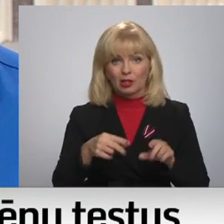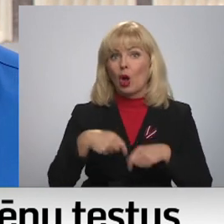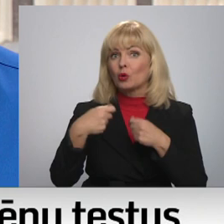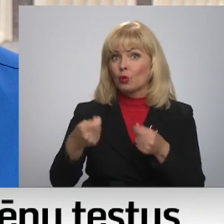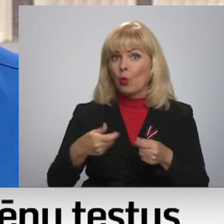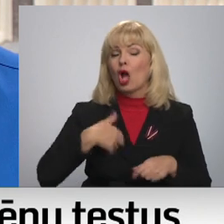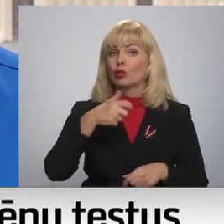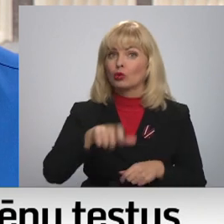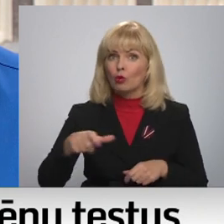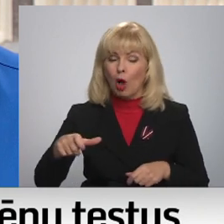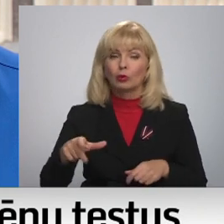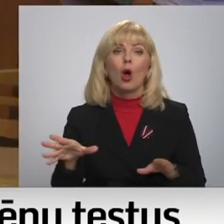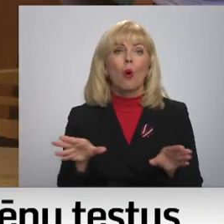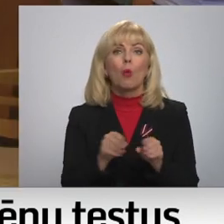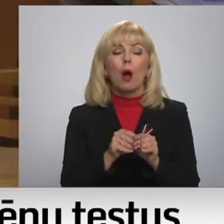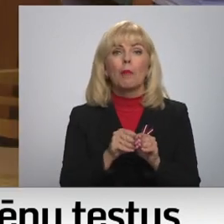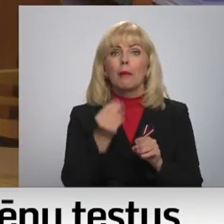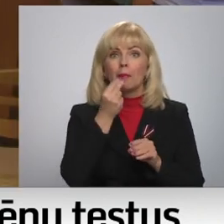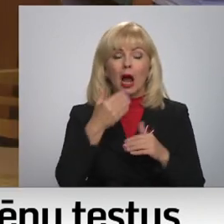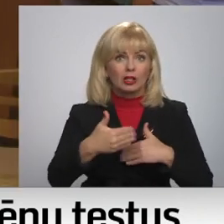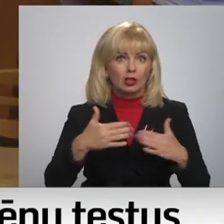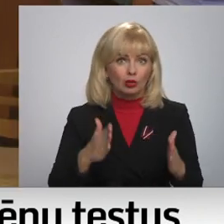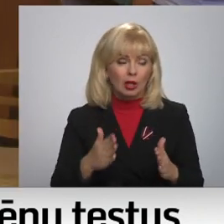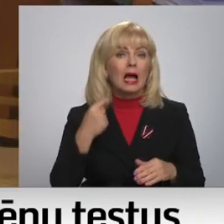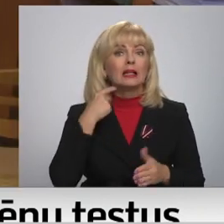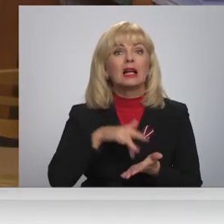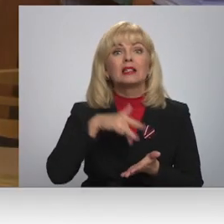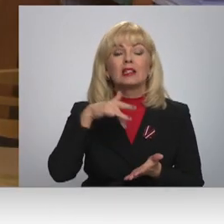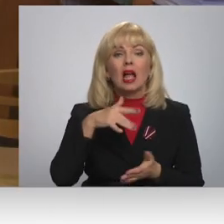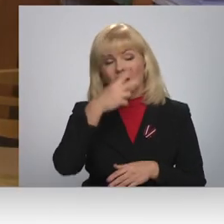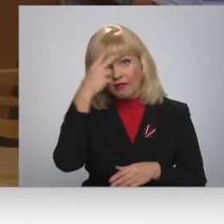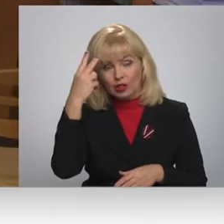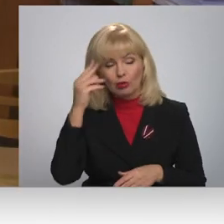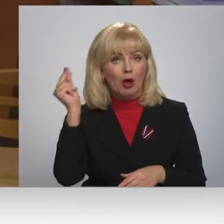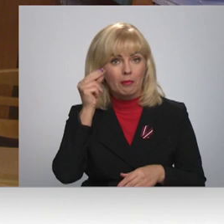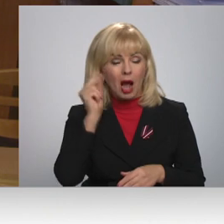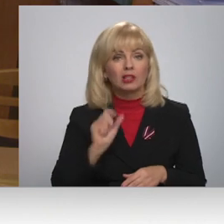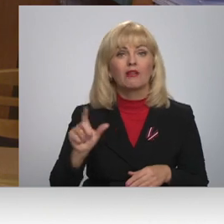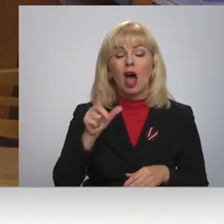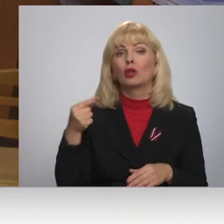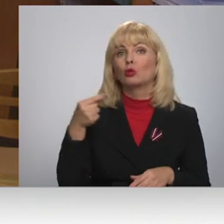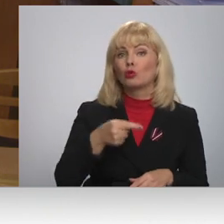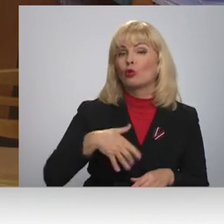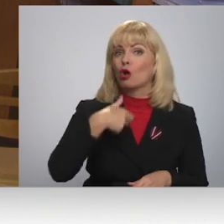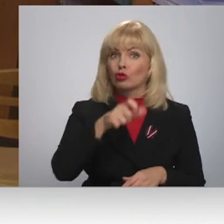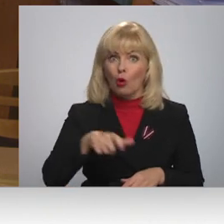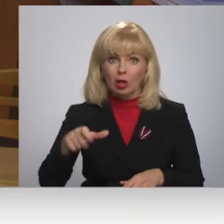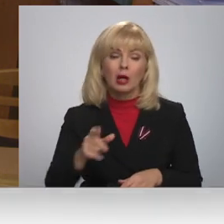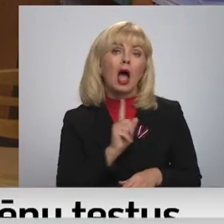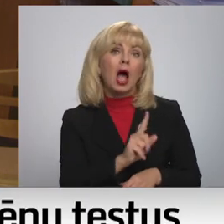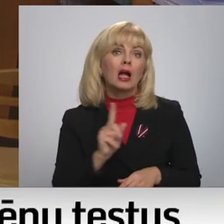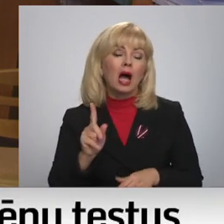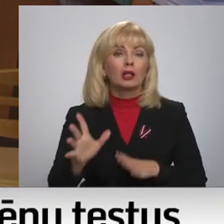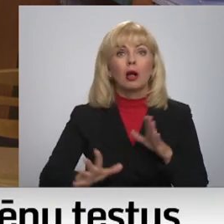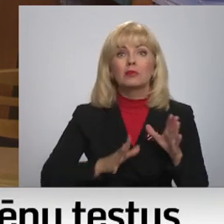dalām reizē ar pārtikas pakām. Rīgas Teikas vidusskolā mācās vairāk nekā 1000 skolēnu un katram ir